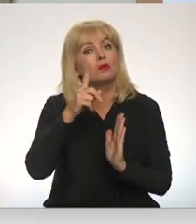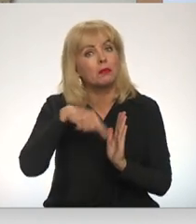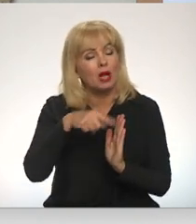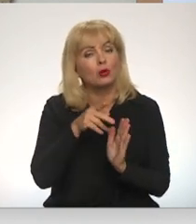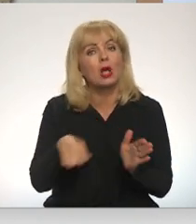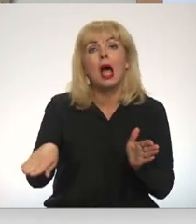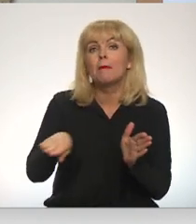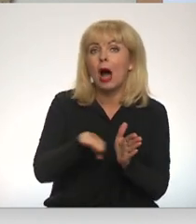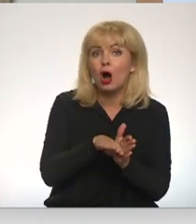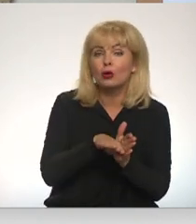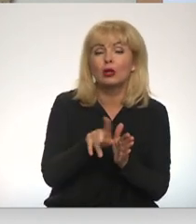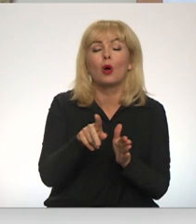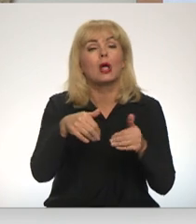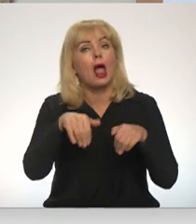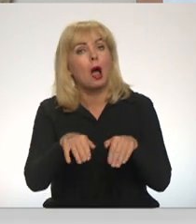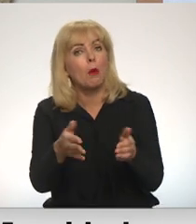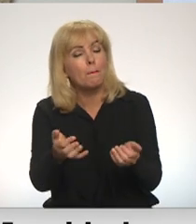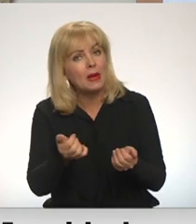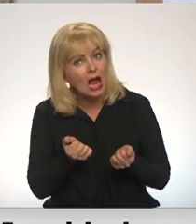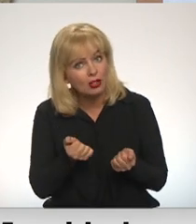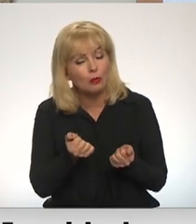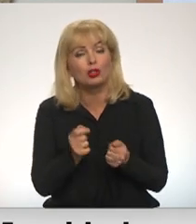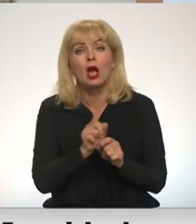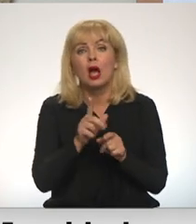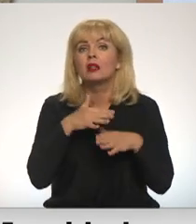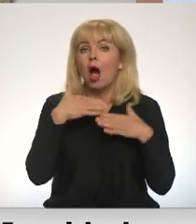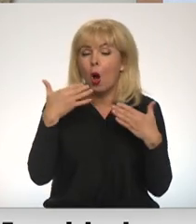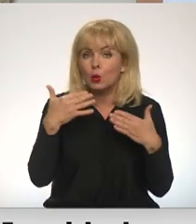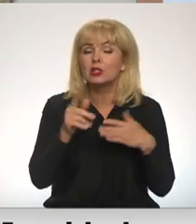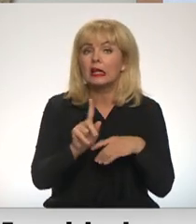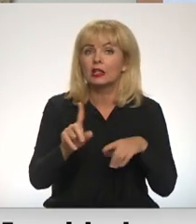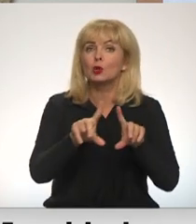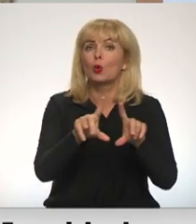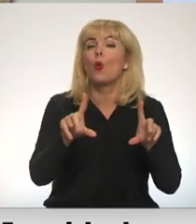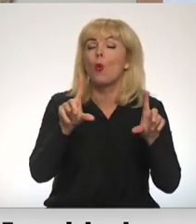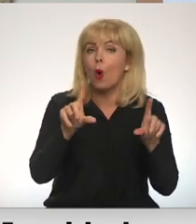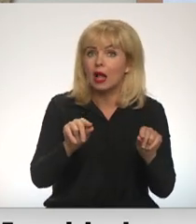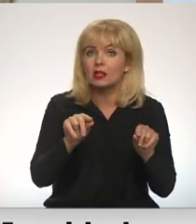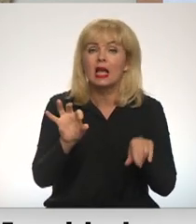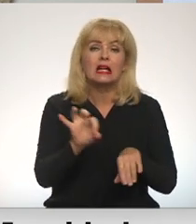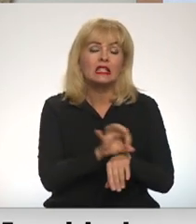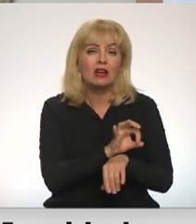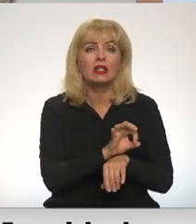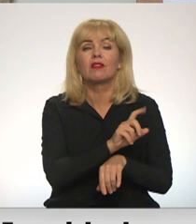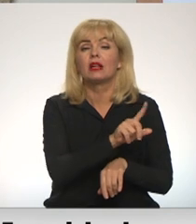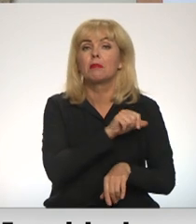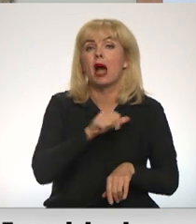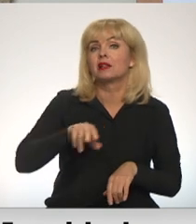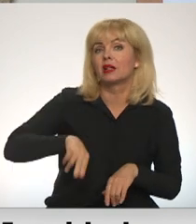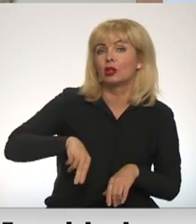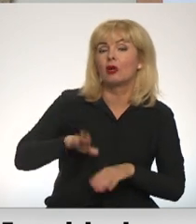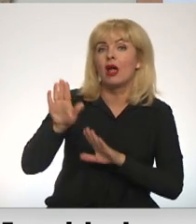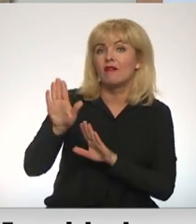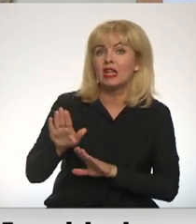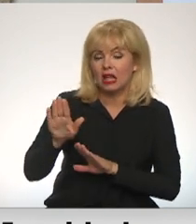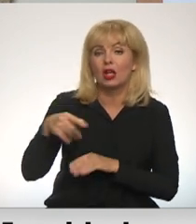Pakļautība, atdalīta lēmuma pieņemšana un tā tālāk. Tā kā tas ir ļoti daudzās skolās, kur dzīvesbiedri ir direktors, direktoru vietnieks